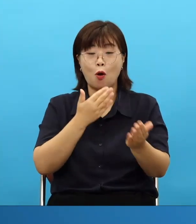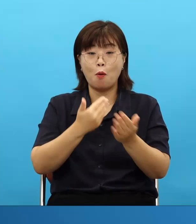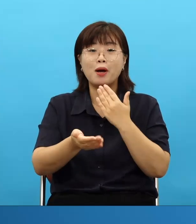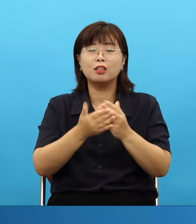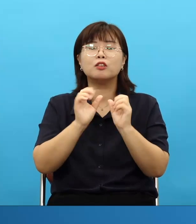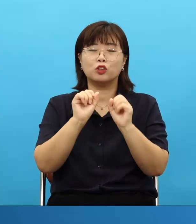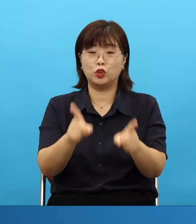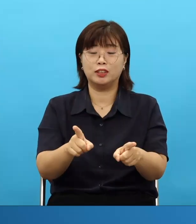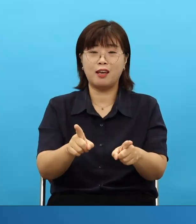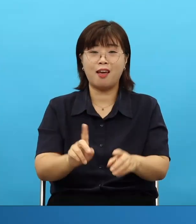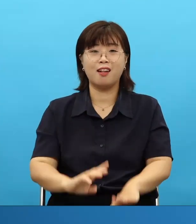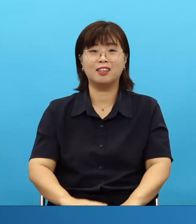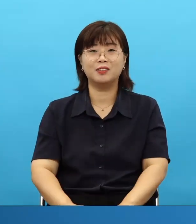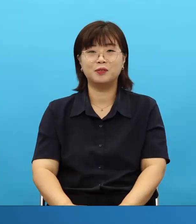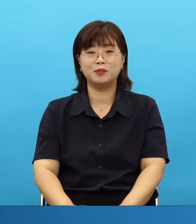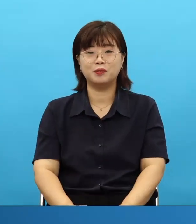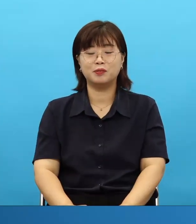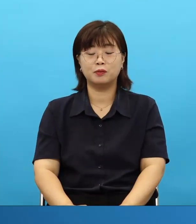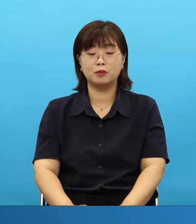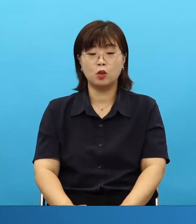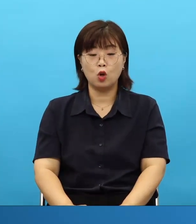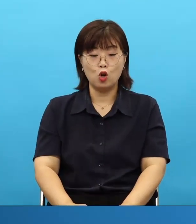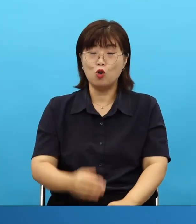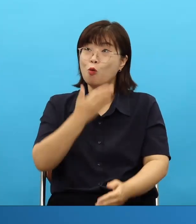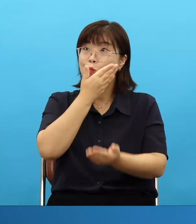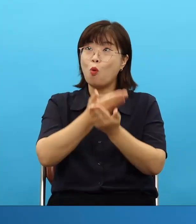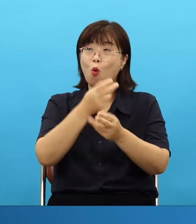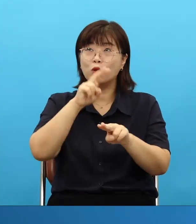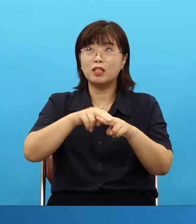will head to the throne. 그렇다면